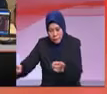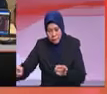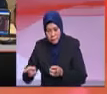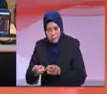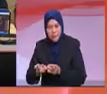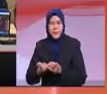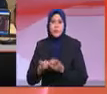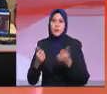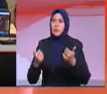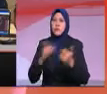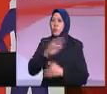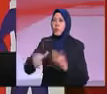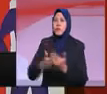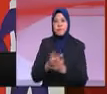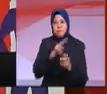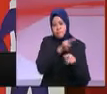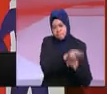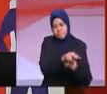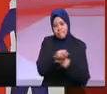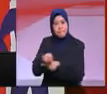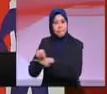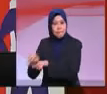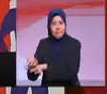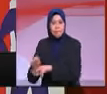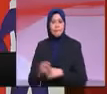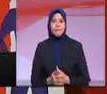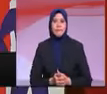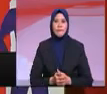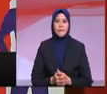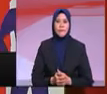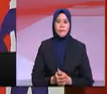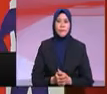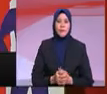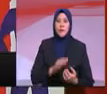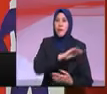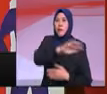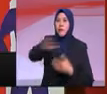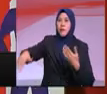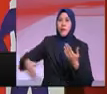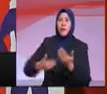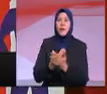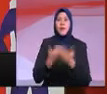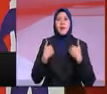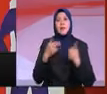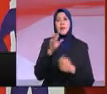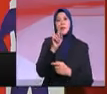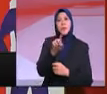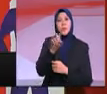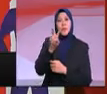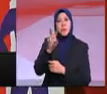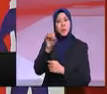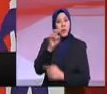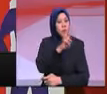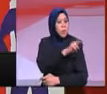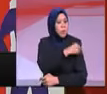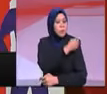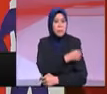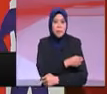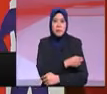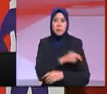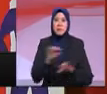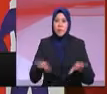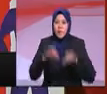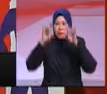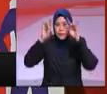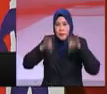adalah bersepadu. Next. Jadi pada keseluruhannya kita ada 120 hospital yang boleh menjalankan